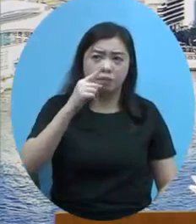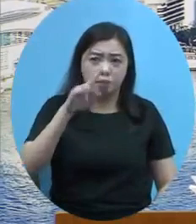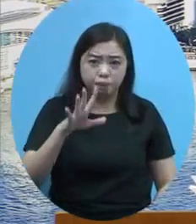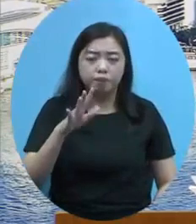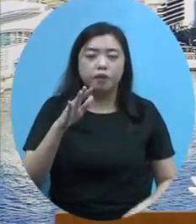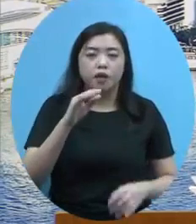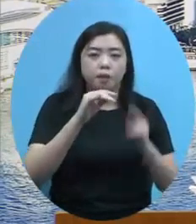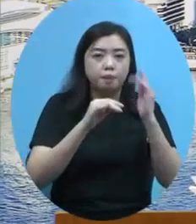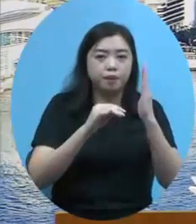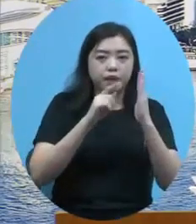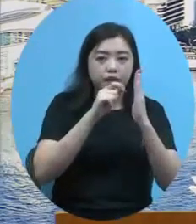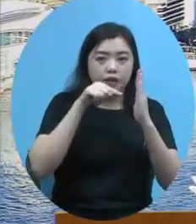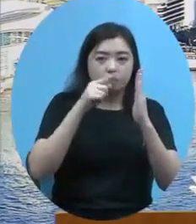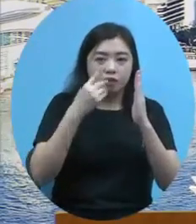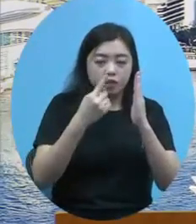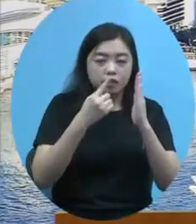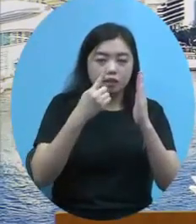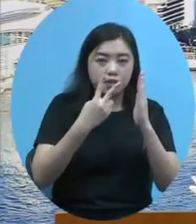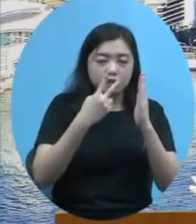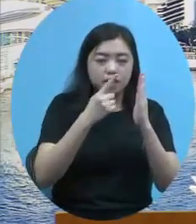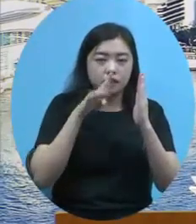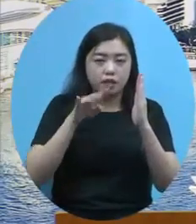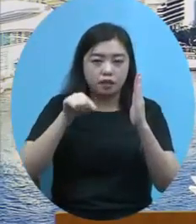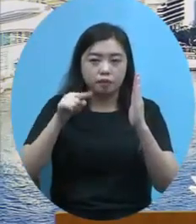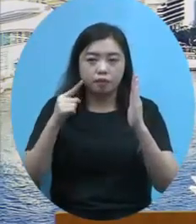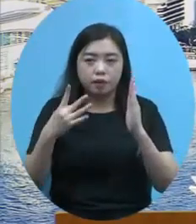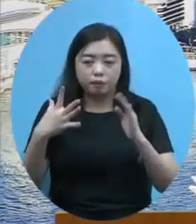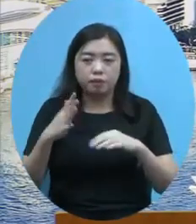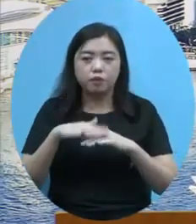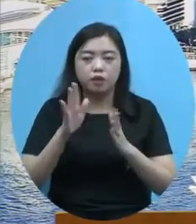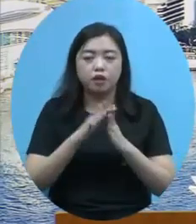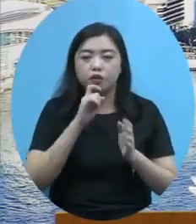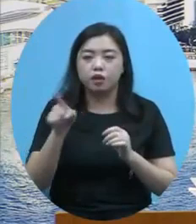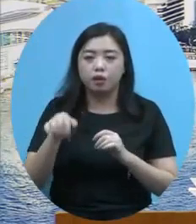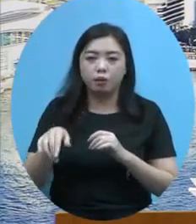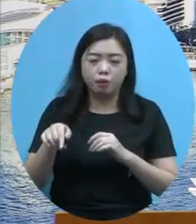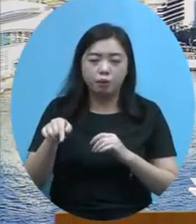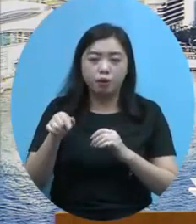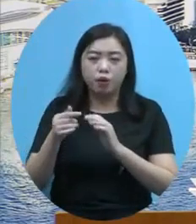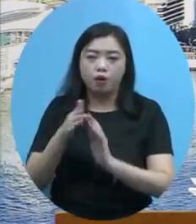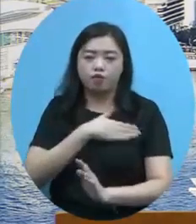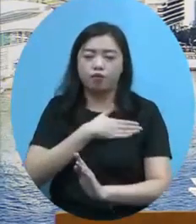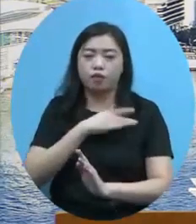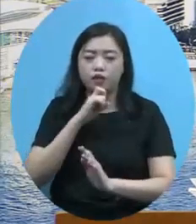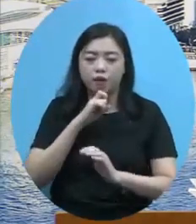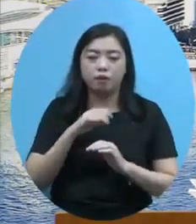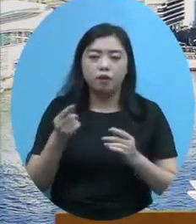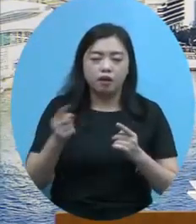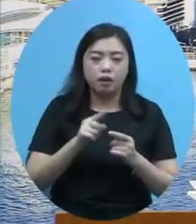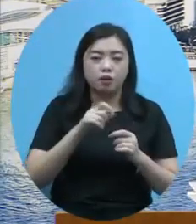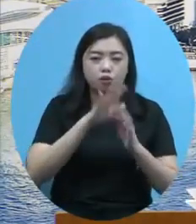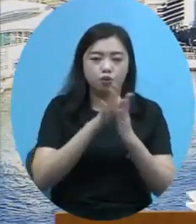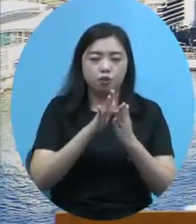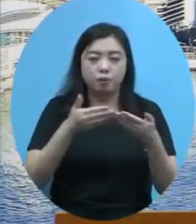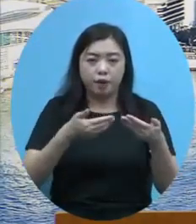分析。咁但因為佢哋有流行病嘅關聯，咁所以應該相信都係即係同源嘅。咁至於全基因排序嗰個結